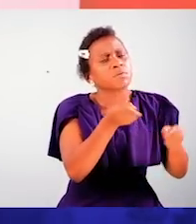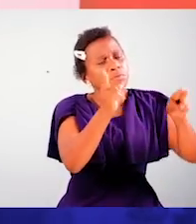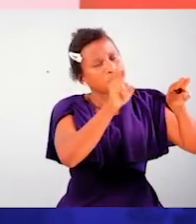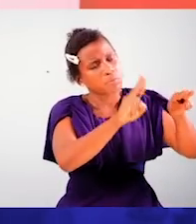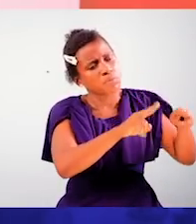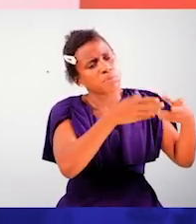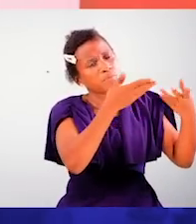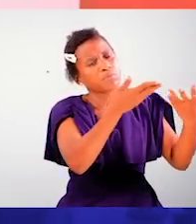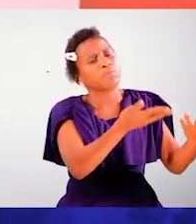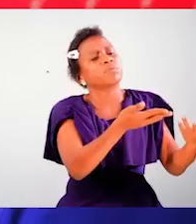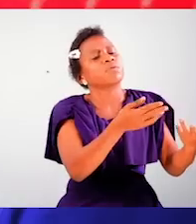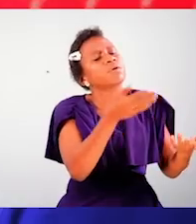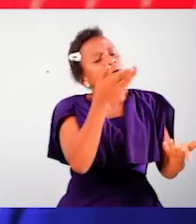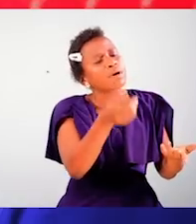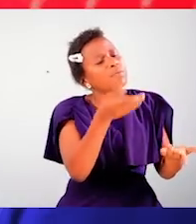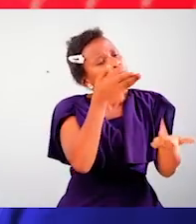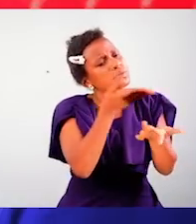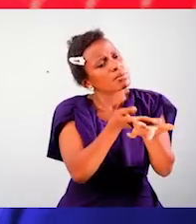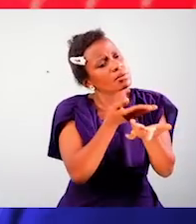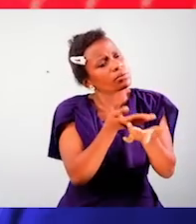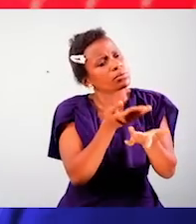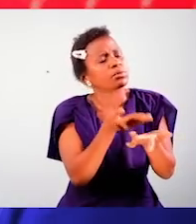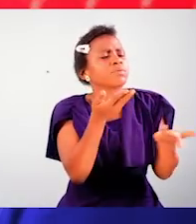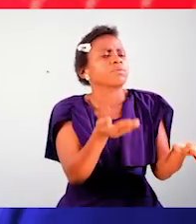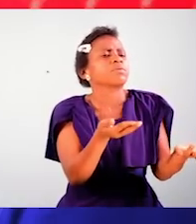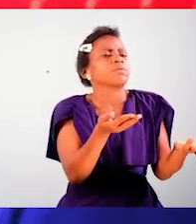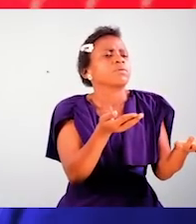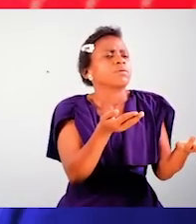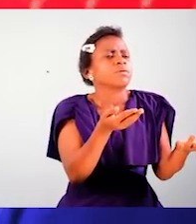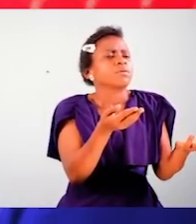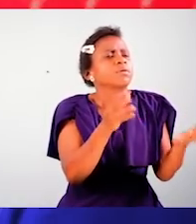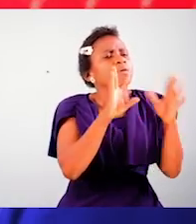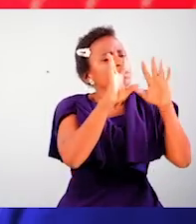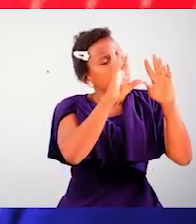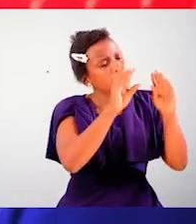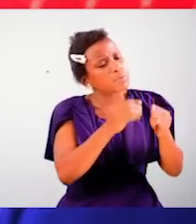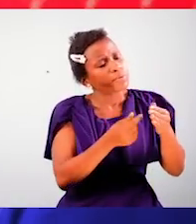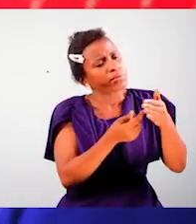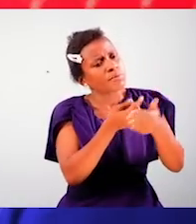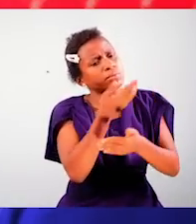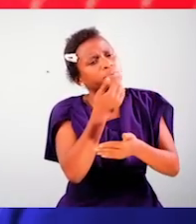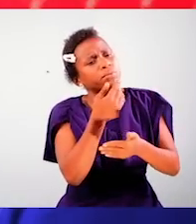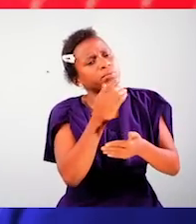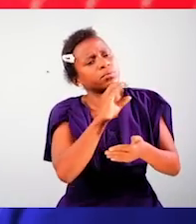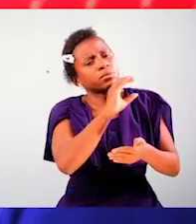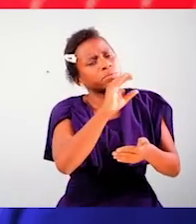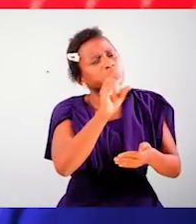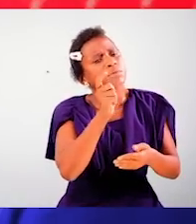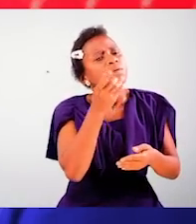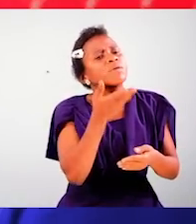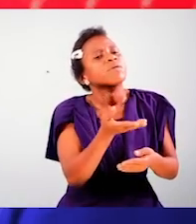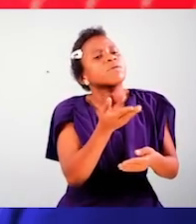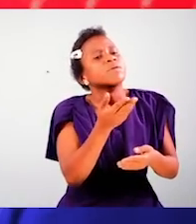huo. Of course, yani kama ripoti inatoka na CAG anasema kuna takriban ya milioni 700